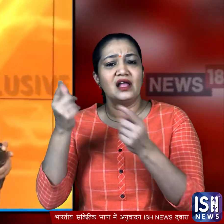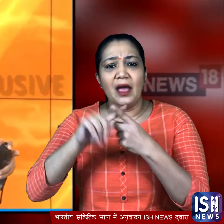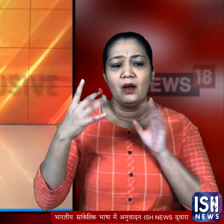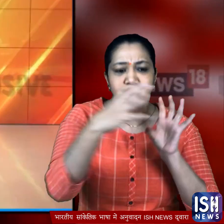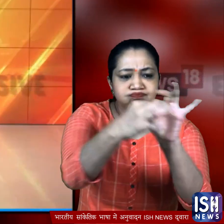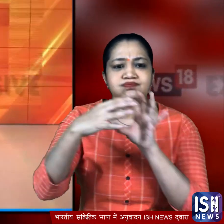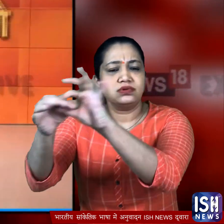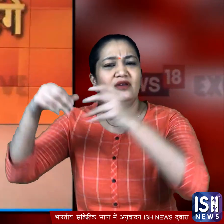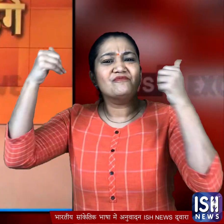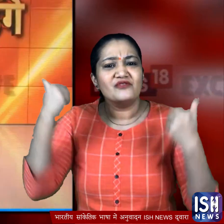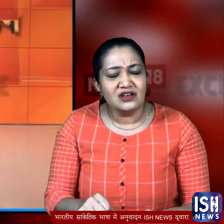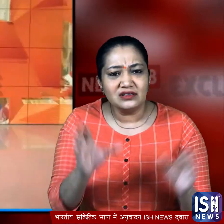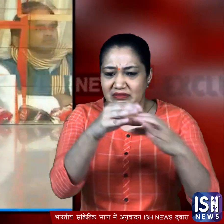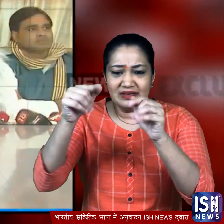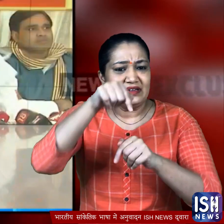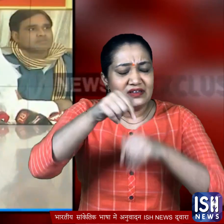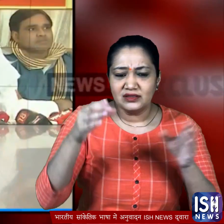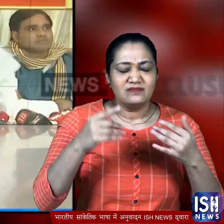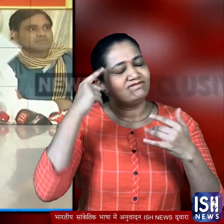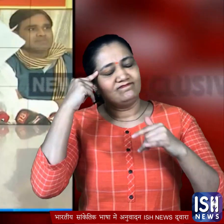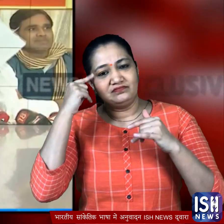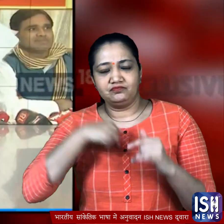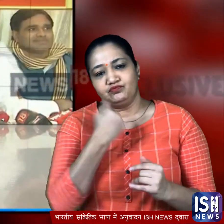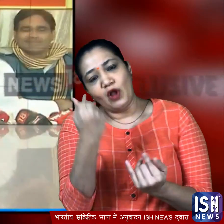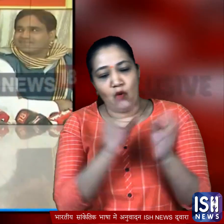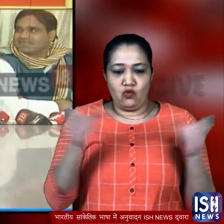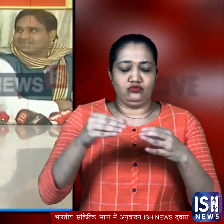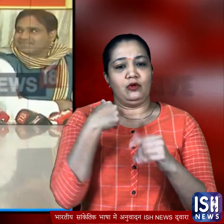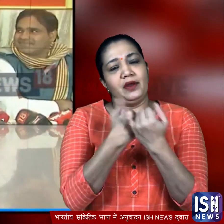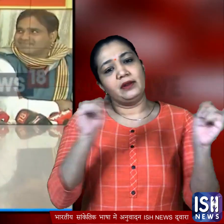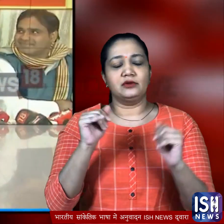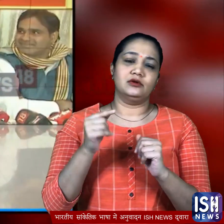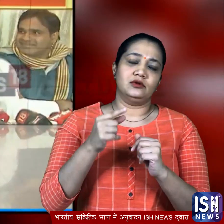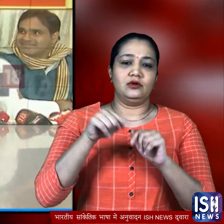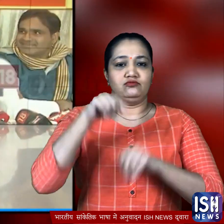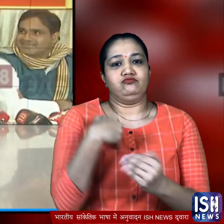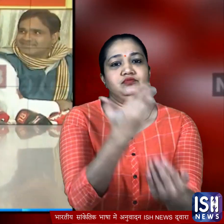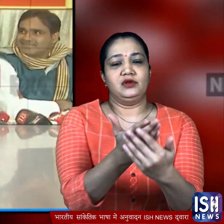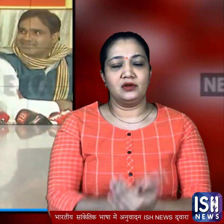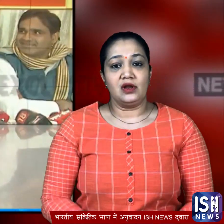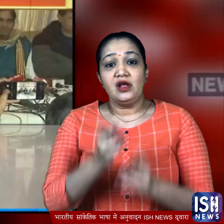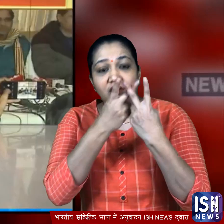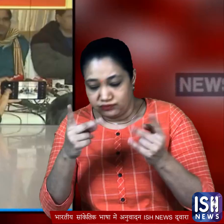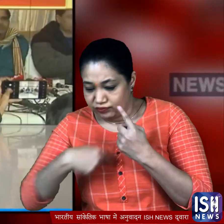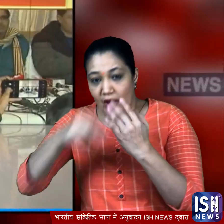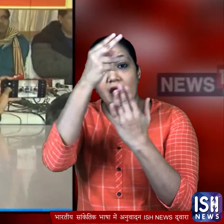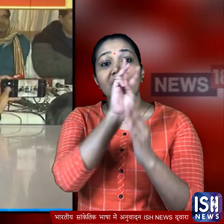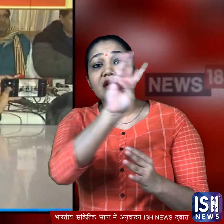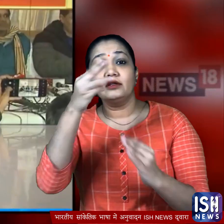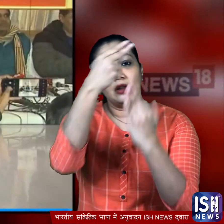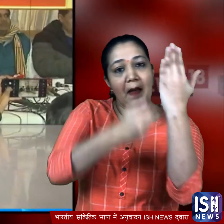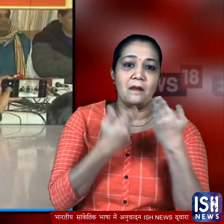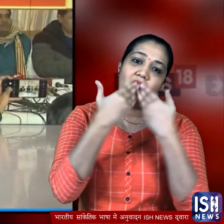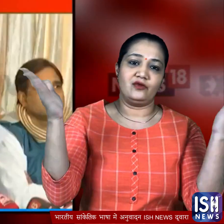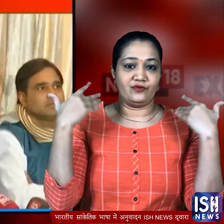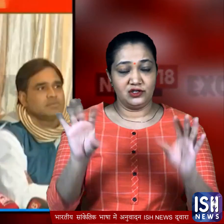गठबंधन जब किसी पार्टी से नहीं हुआ तो उन्होंने अकेले ही चुनाव मैदान में उतरने का फैसला ले लिया। साथ ही अपनी पार्टी के 33 उम्मीदवारों का ऐलान